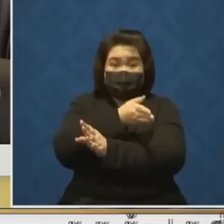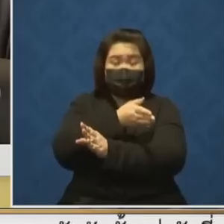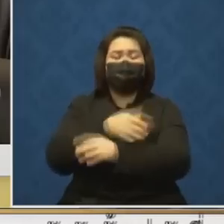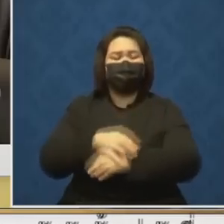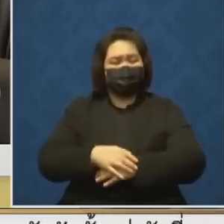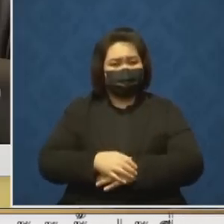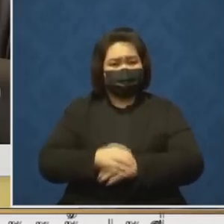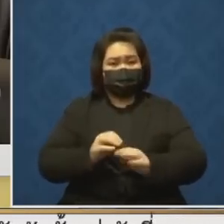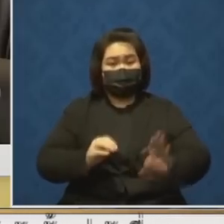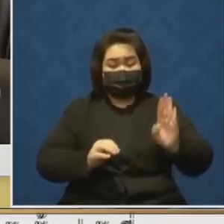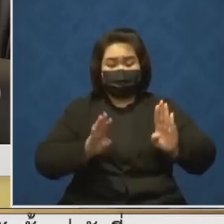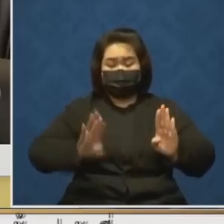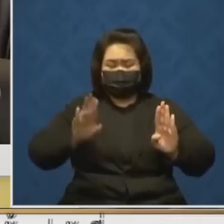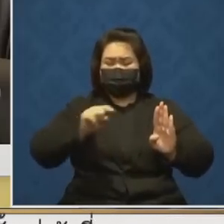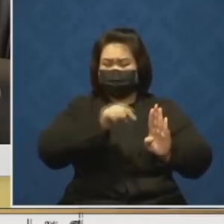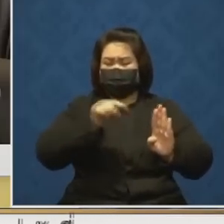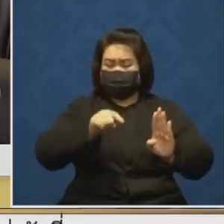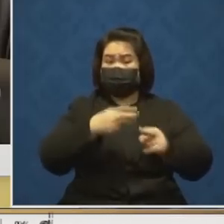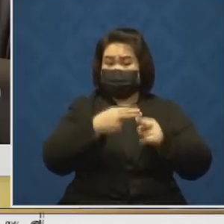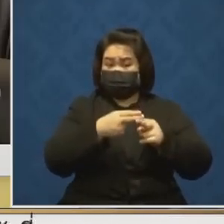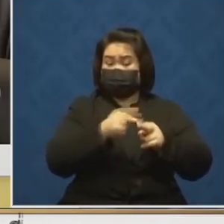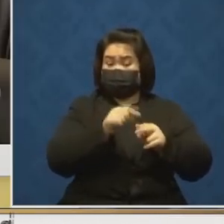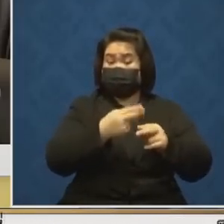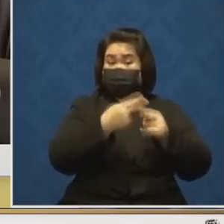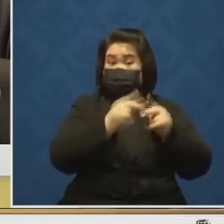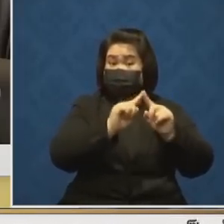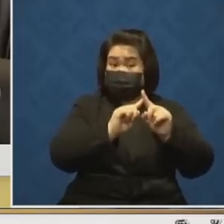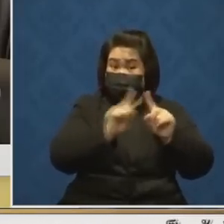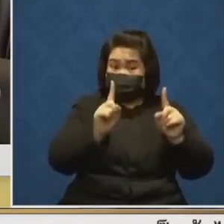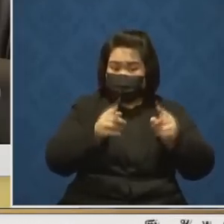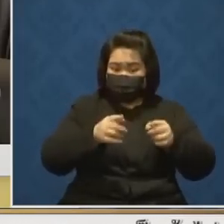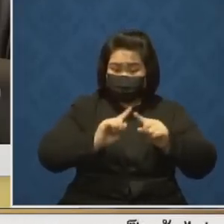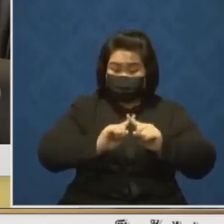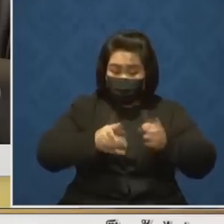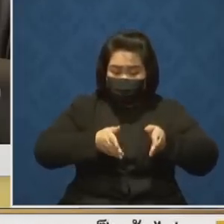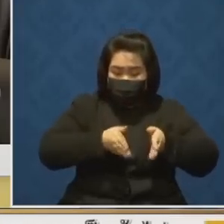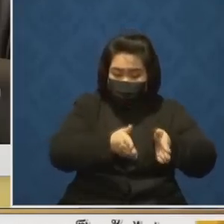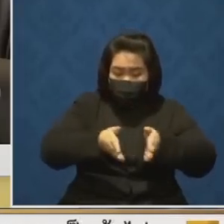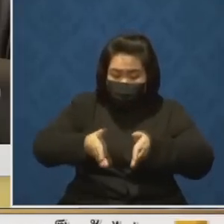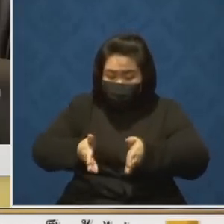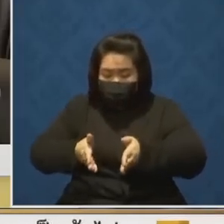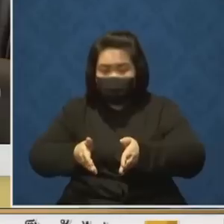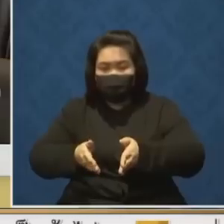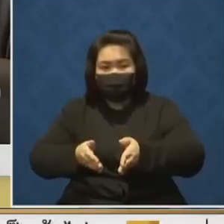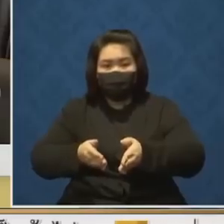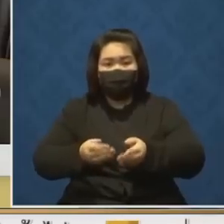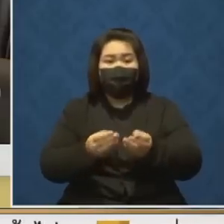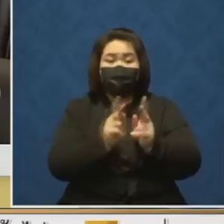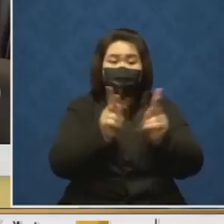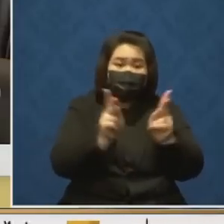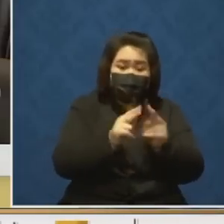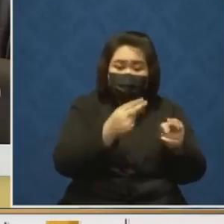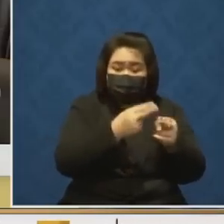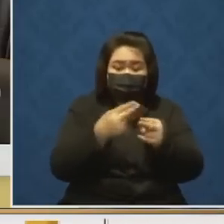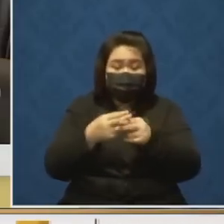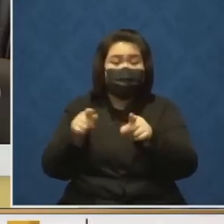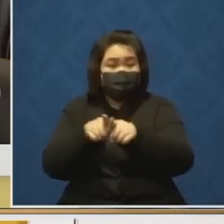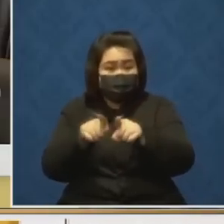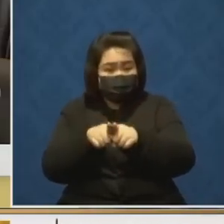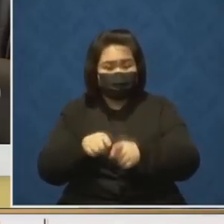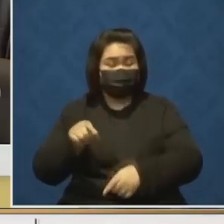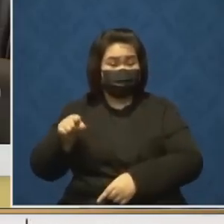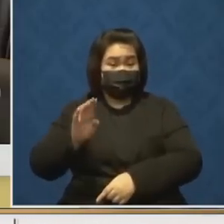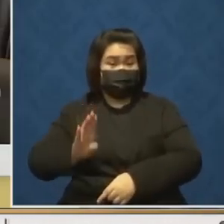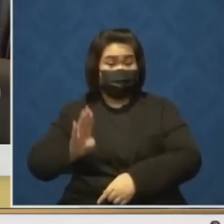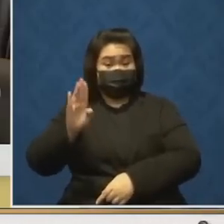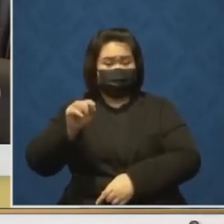เฉพาะ 2 บริษัทนี้บริัทเบนจมาสและบริษัทไยะเลทรับเหมองานก่อสรางจากหน่วยงานของกระส่วงก